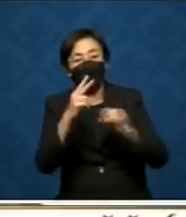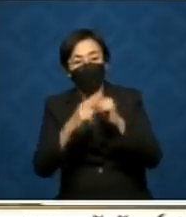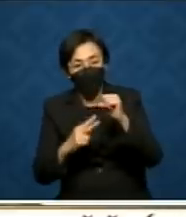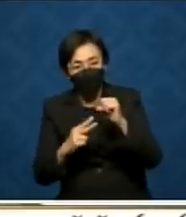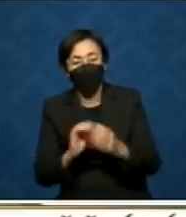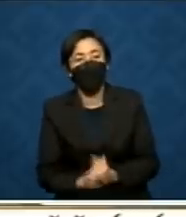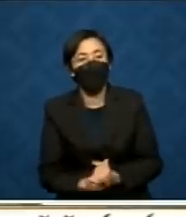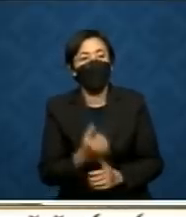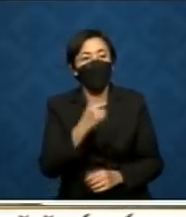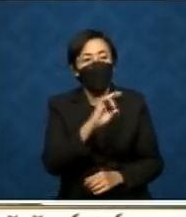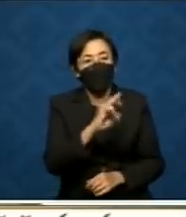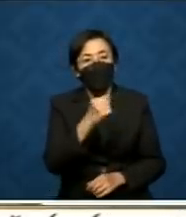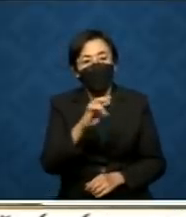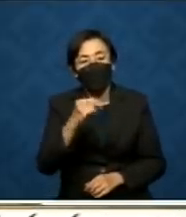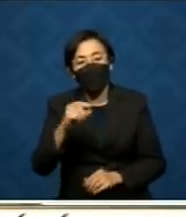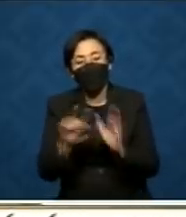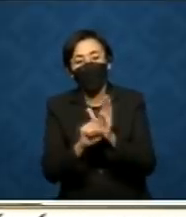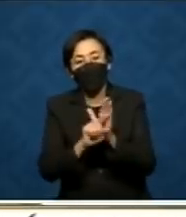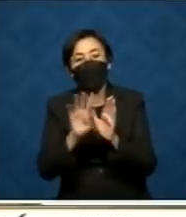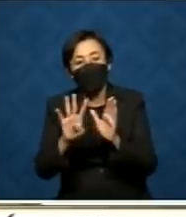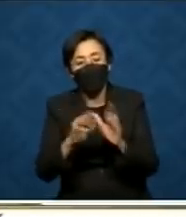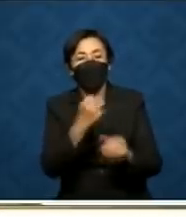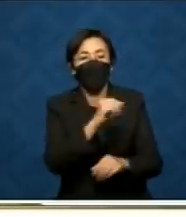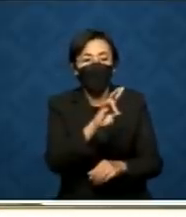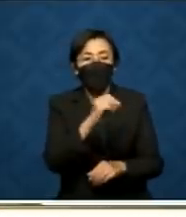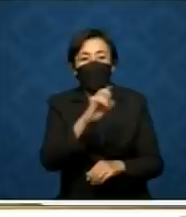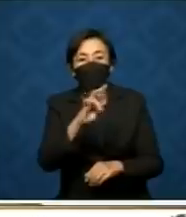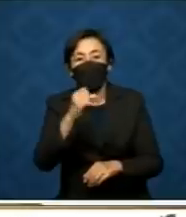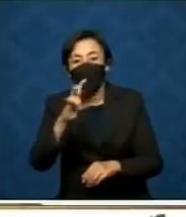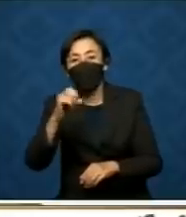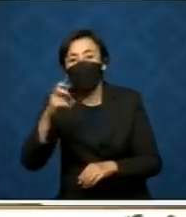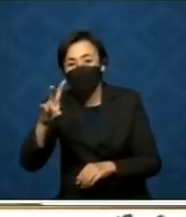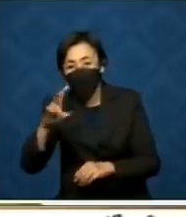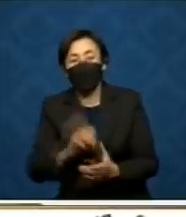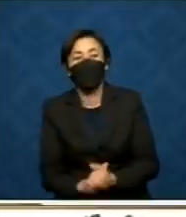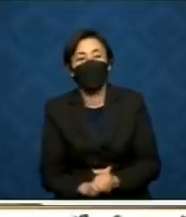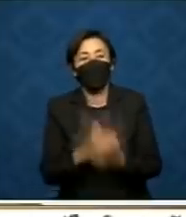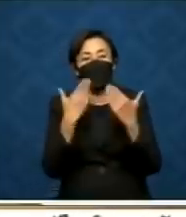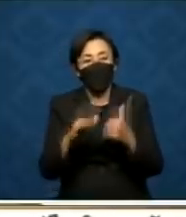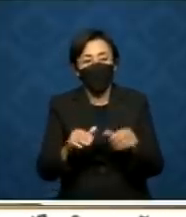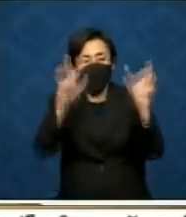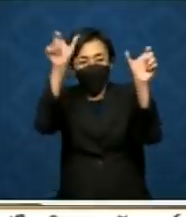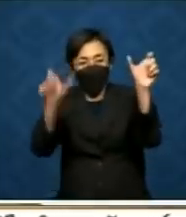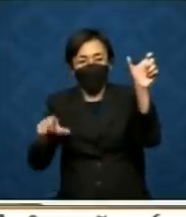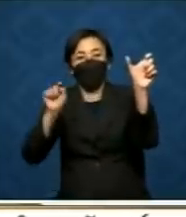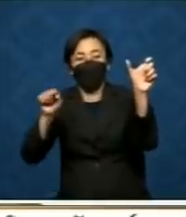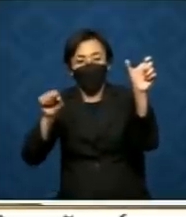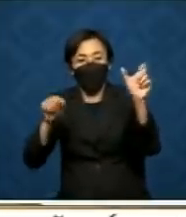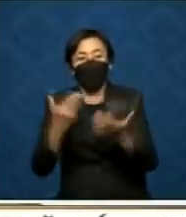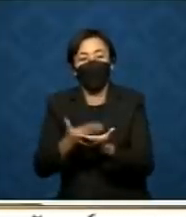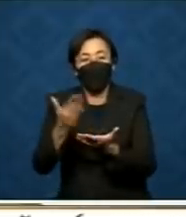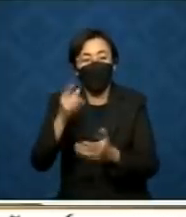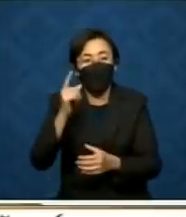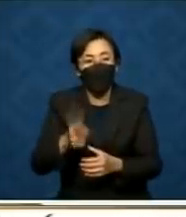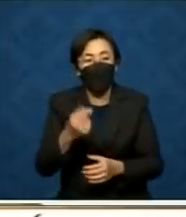27 17 11ซื้อมา 4 5ครั้งใน 17เหรียญแล้วเขาก็แสดงอีกตารางข้างหนึ่งซื้อจริง